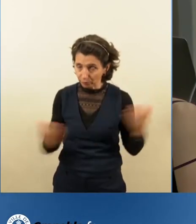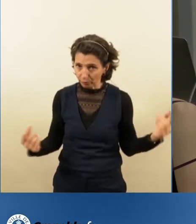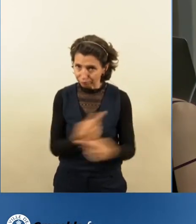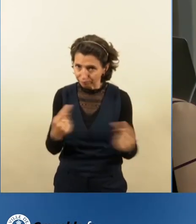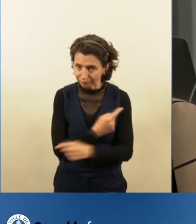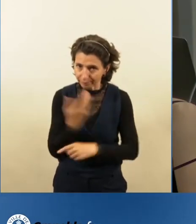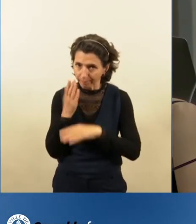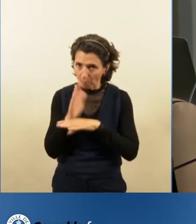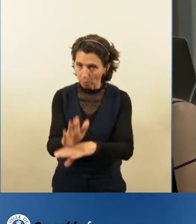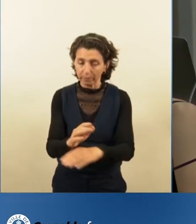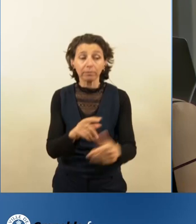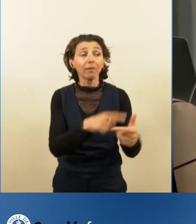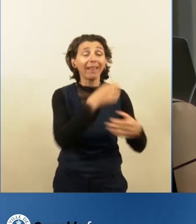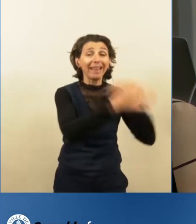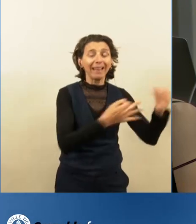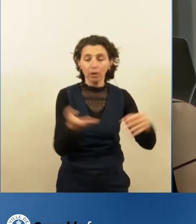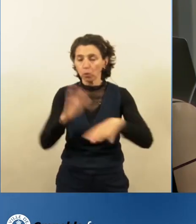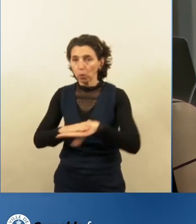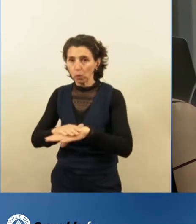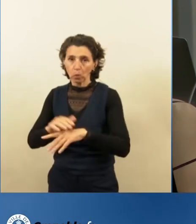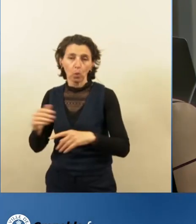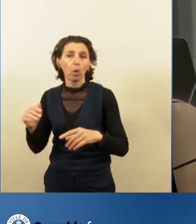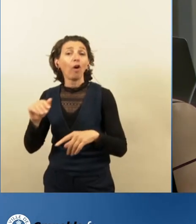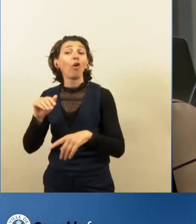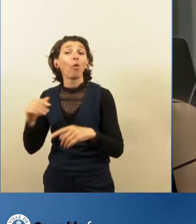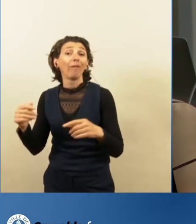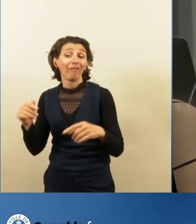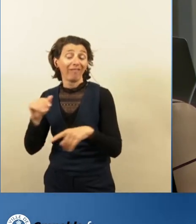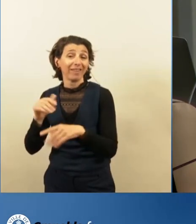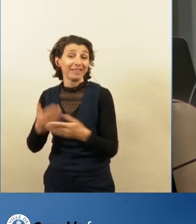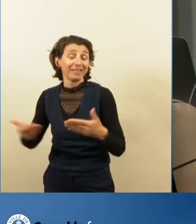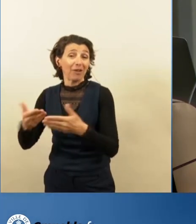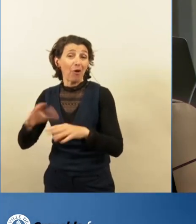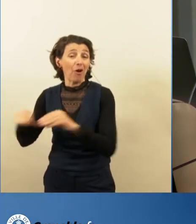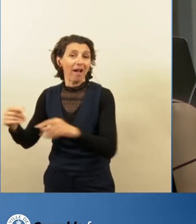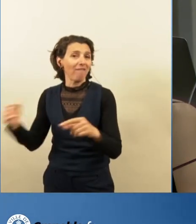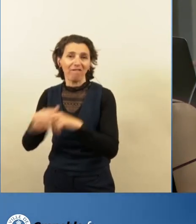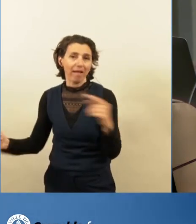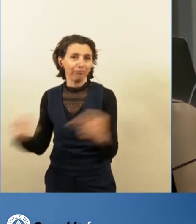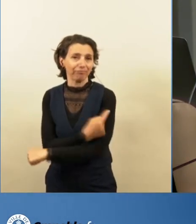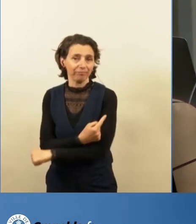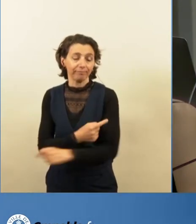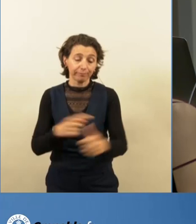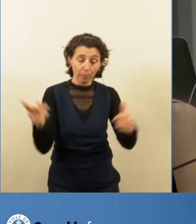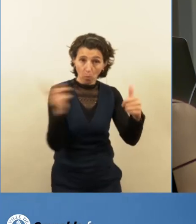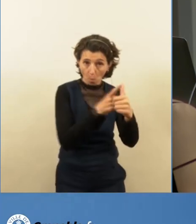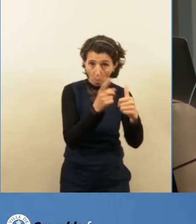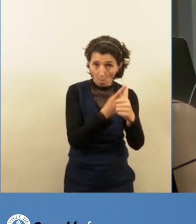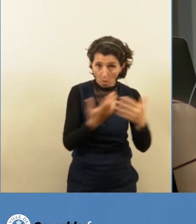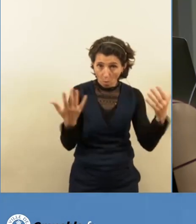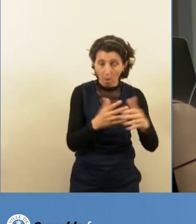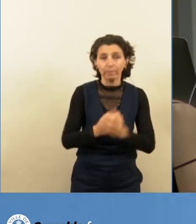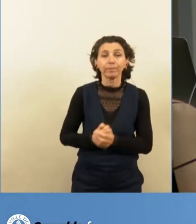entre ce que vous dites et ce que vous faites le premier vous attaquez le plan de prévention de l'atmosphère réaliser